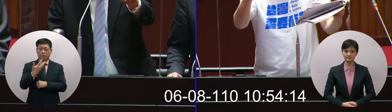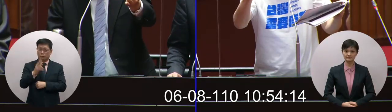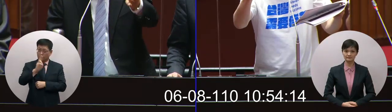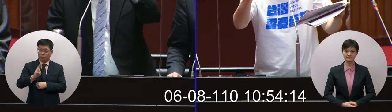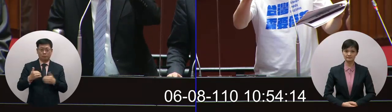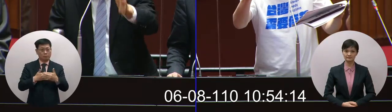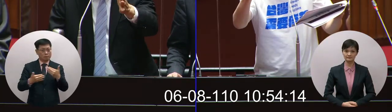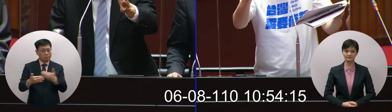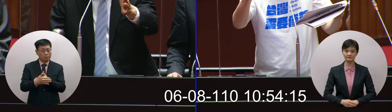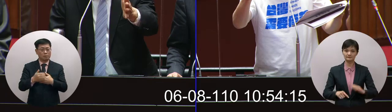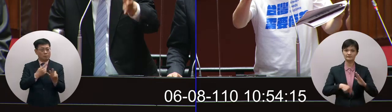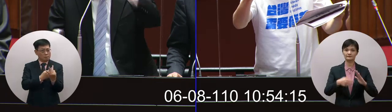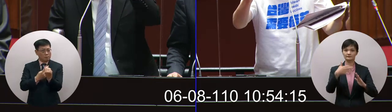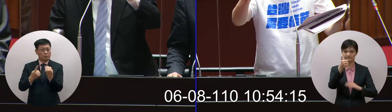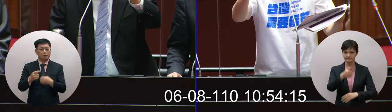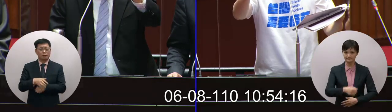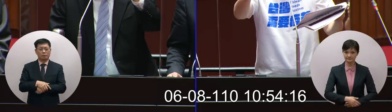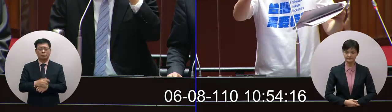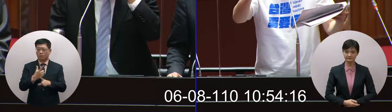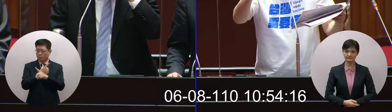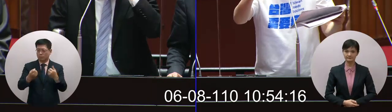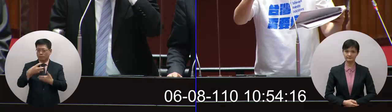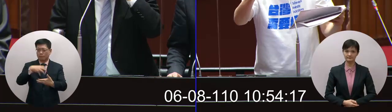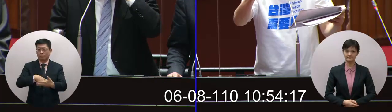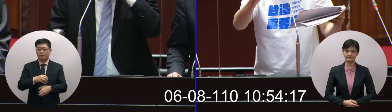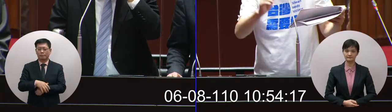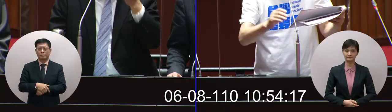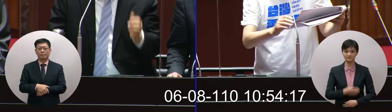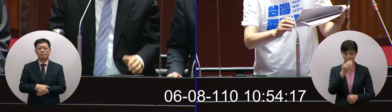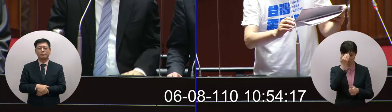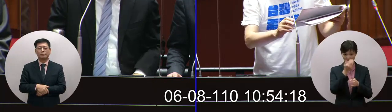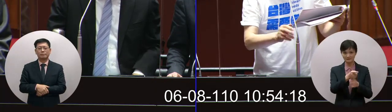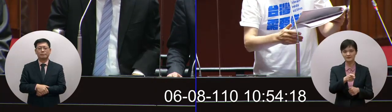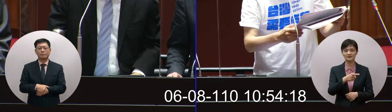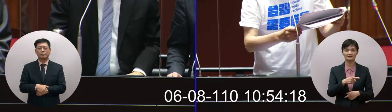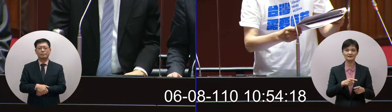交通这些人员都包括。 麻烦你不